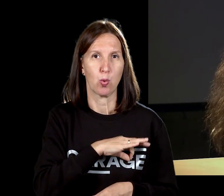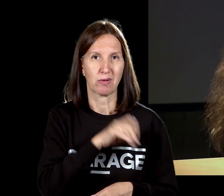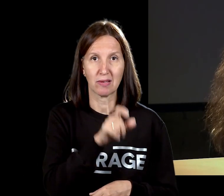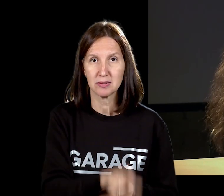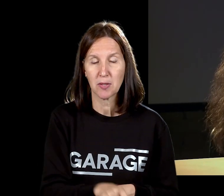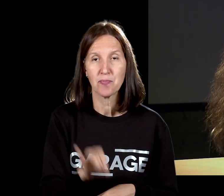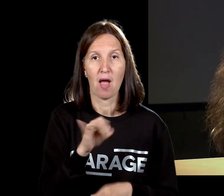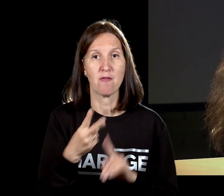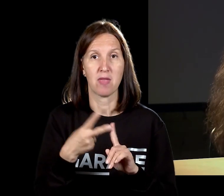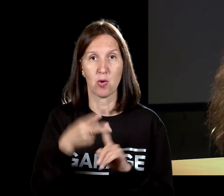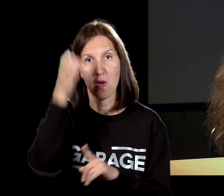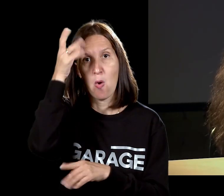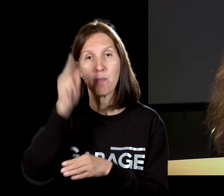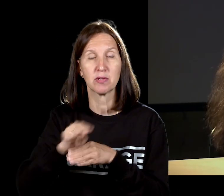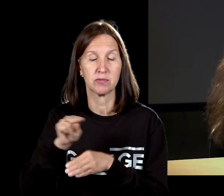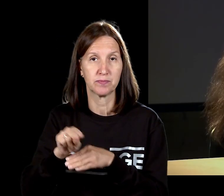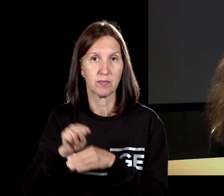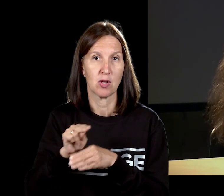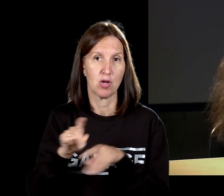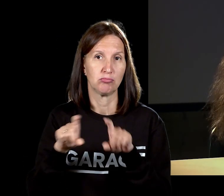юридическое и образование, собственно говоря, в школе